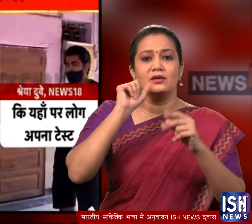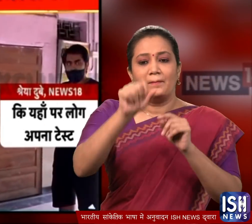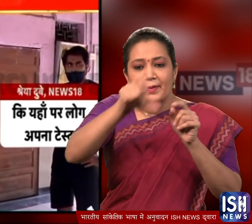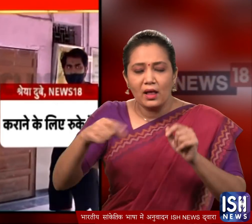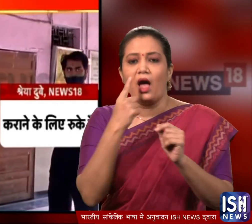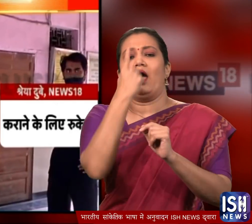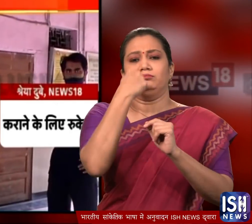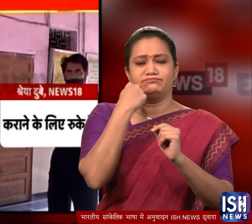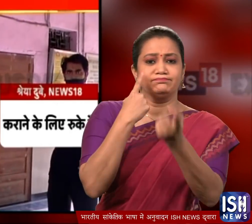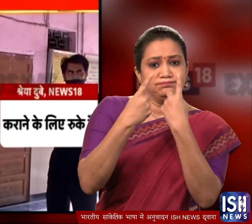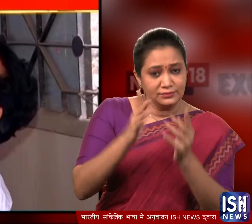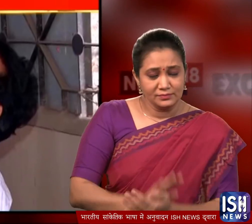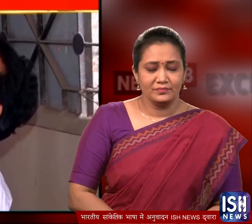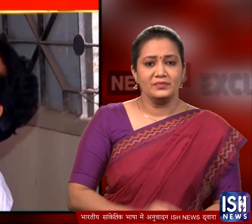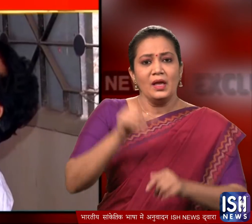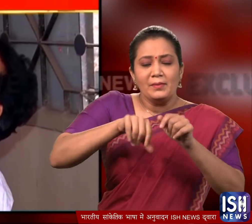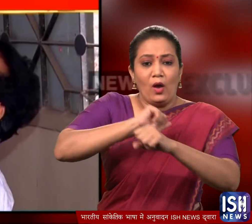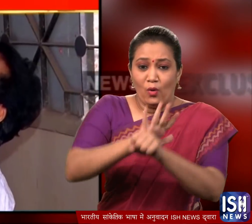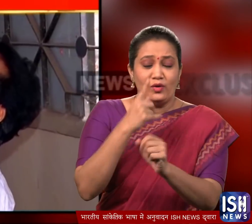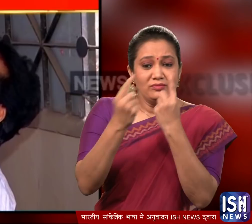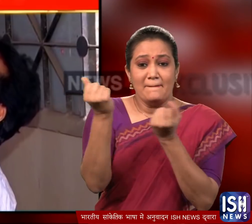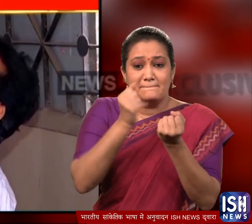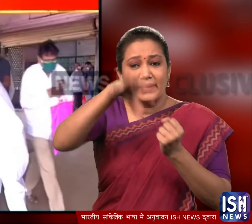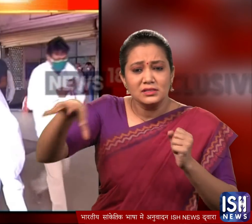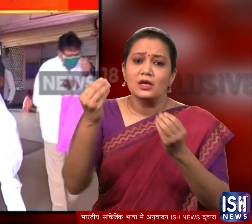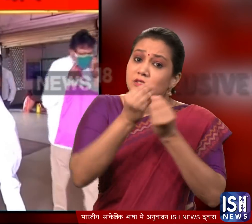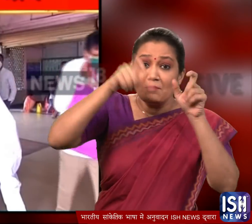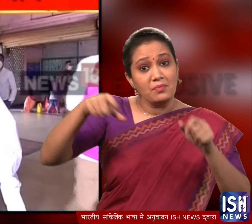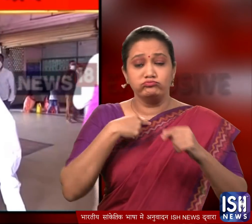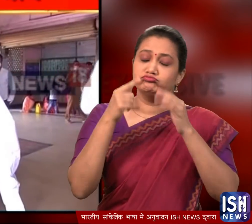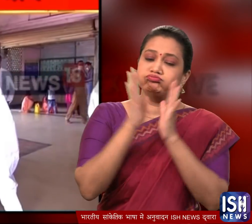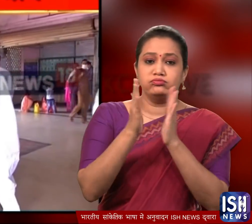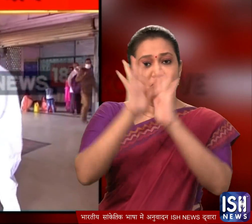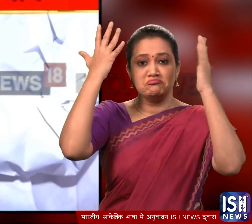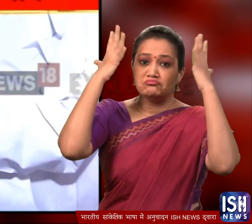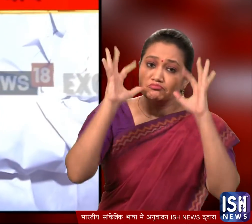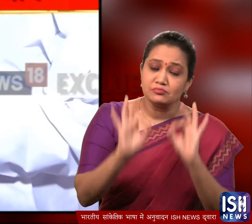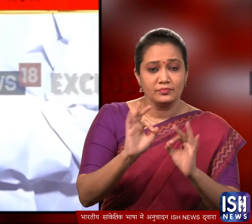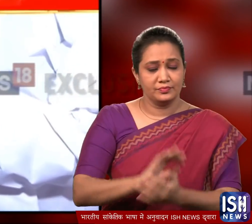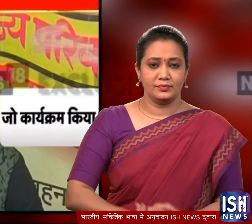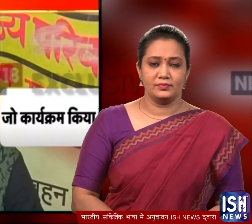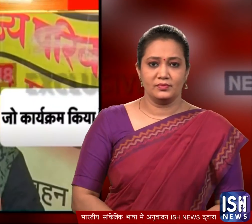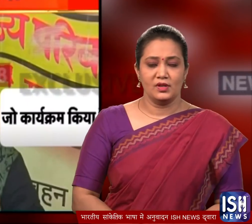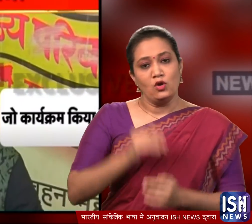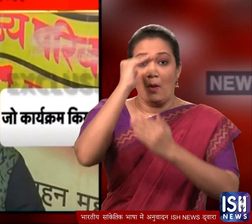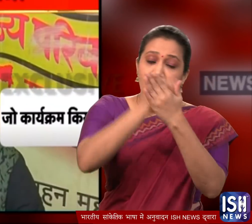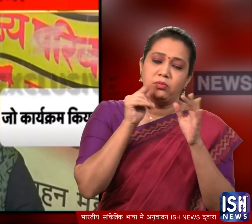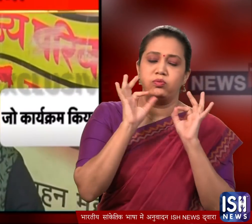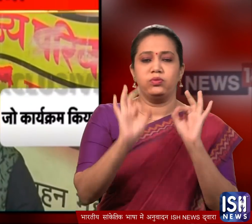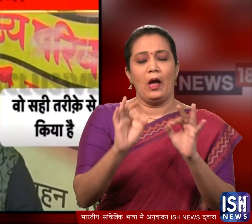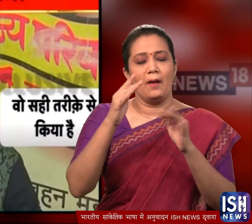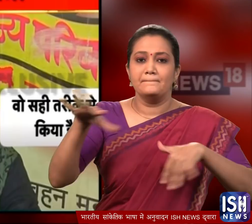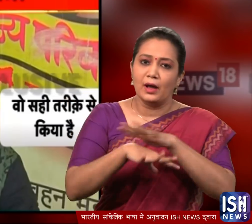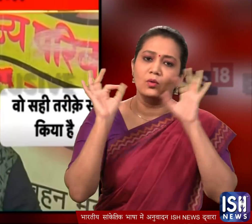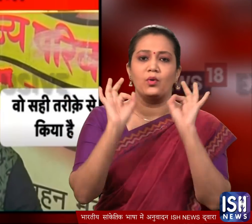पे लोग अपना टेस्ट करवाने के लिए रुके हैं। बस अड्डों पर कोरोना जांच के इंतजाम करने के लिए कुछ लोगों ने बीएमसी के इस फैसले की तारीफ की। जो कार्यक्रम किया